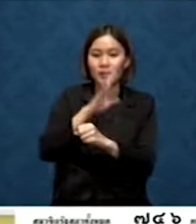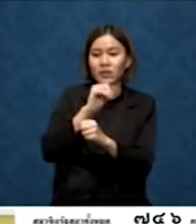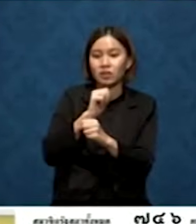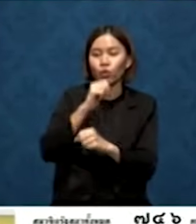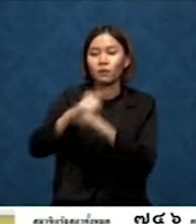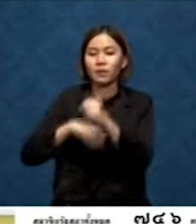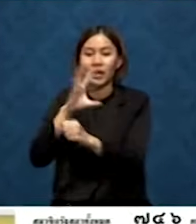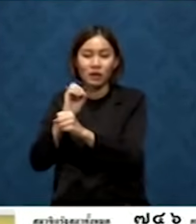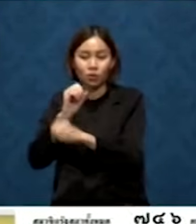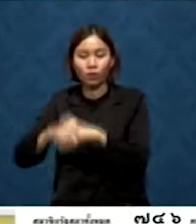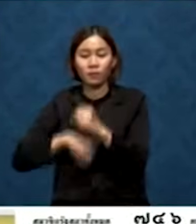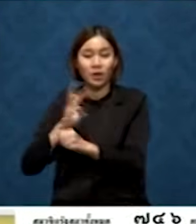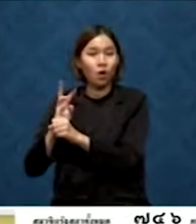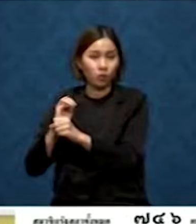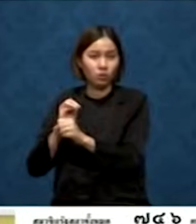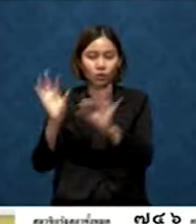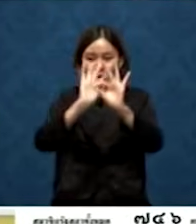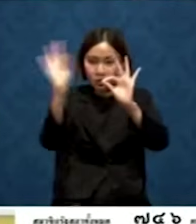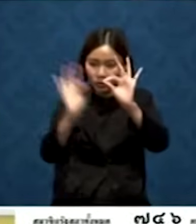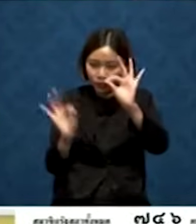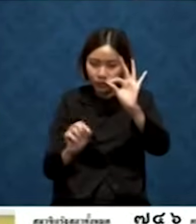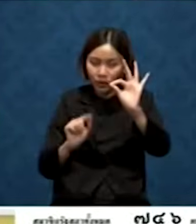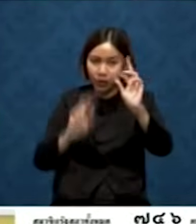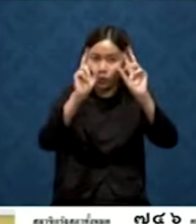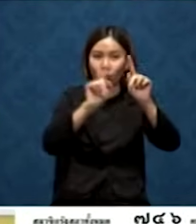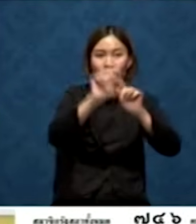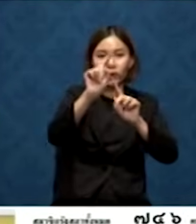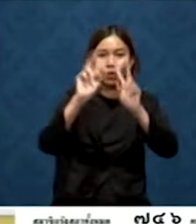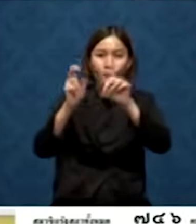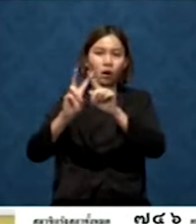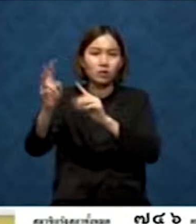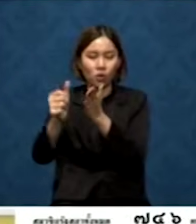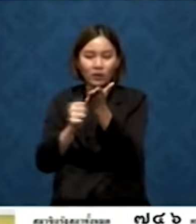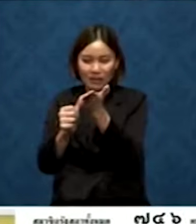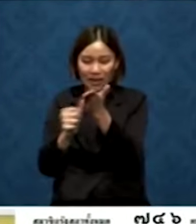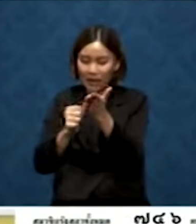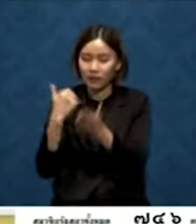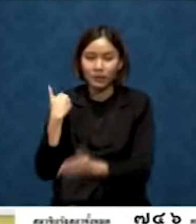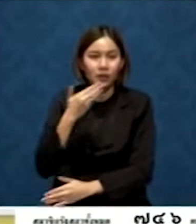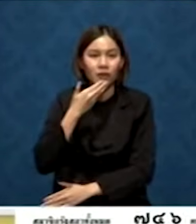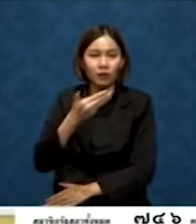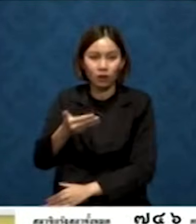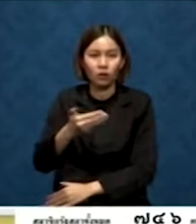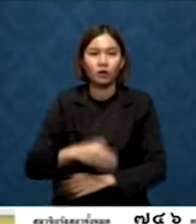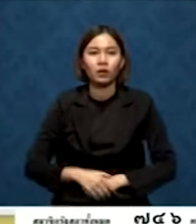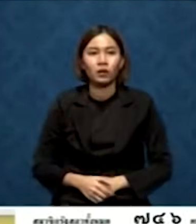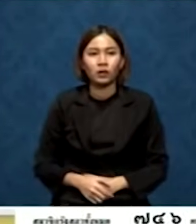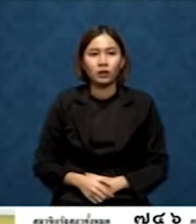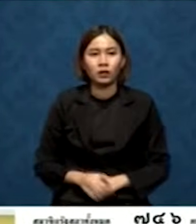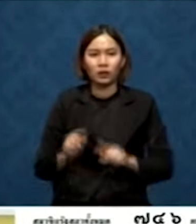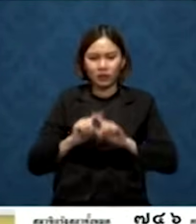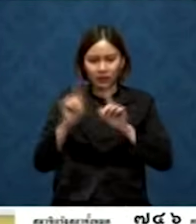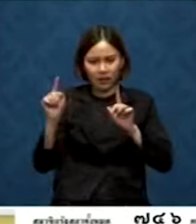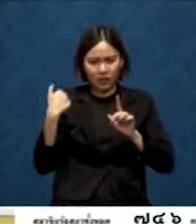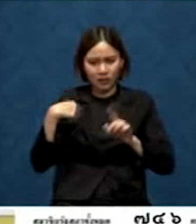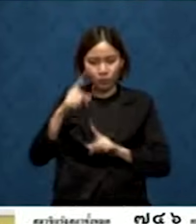มา 60เนื้อหาข้อความในหมวด 2ก็มีการปรับปรุงแก้ไขมาโดยตลอดแต่สิ่งที่